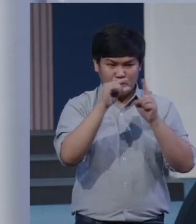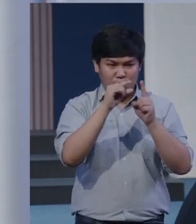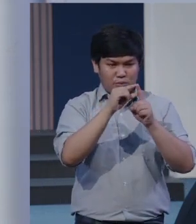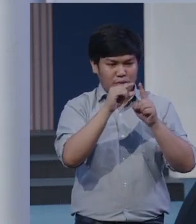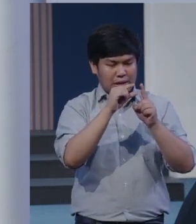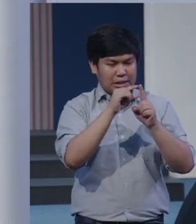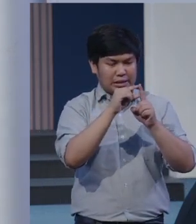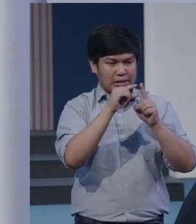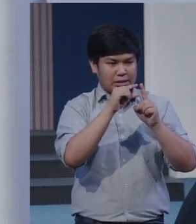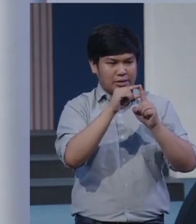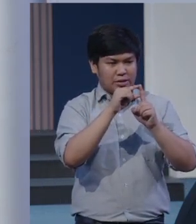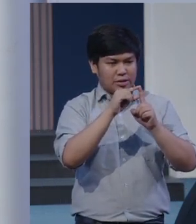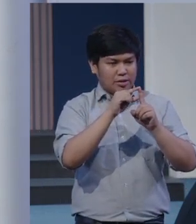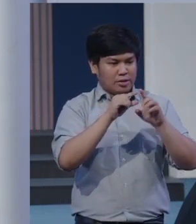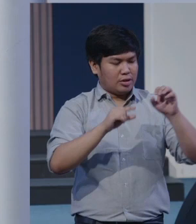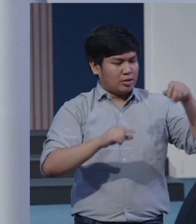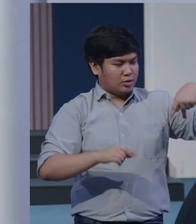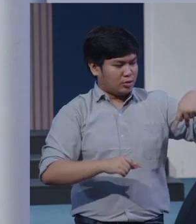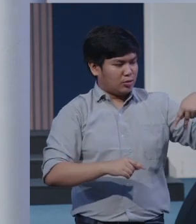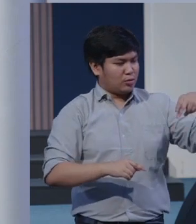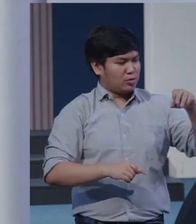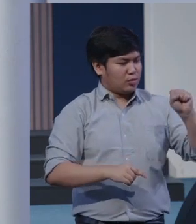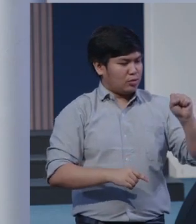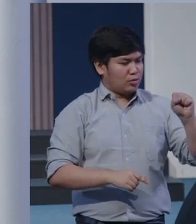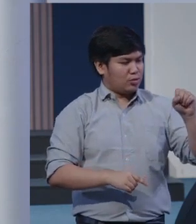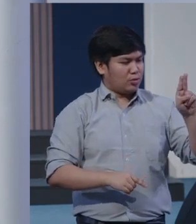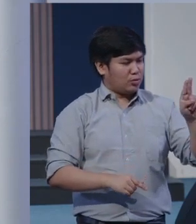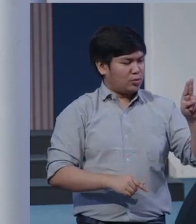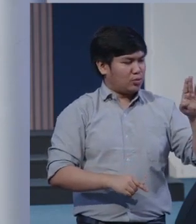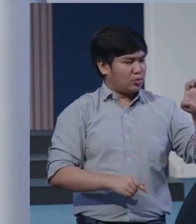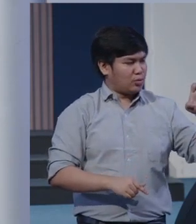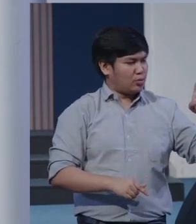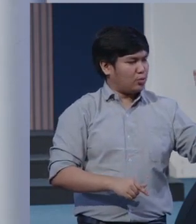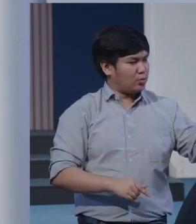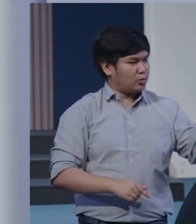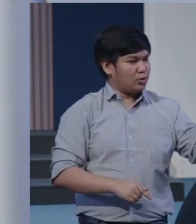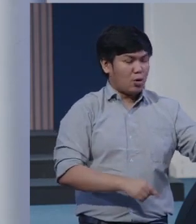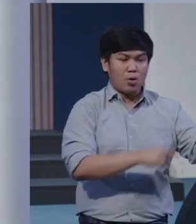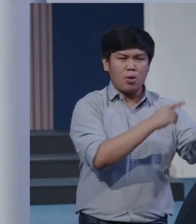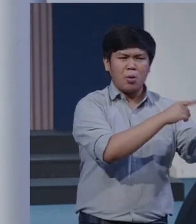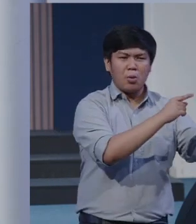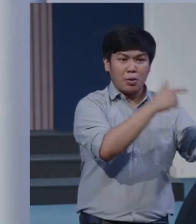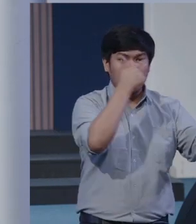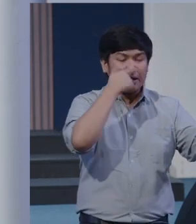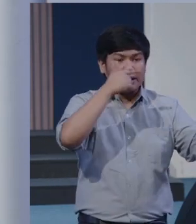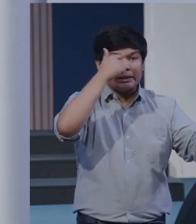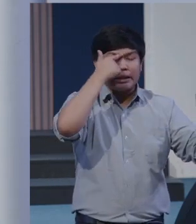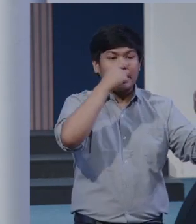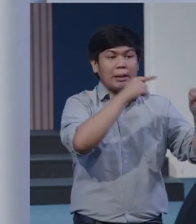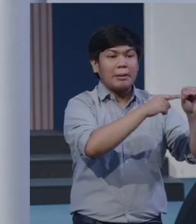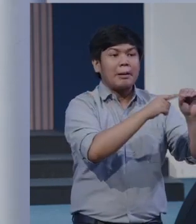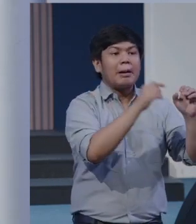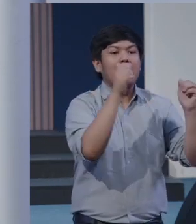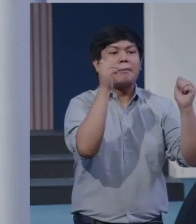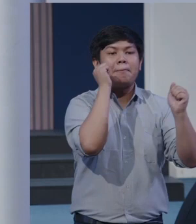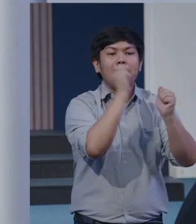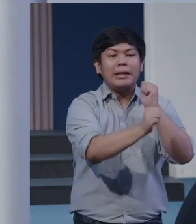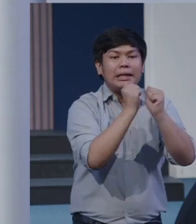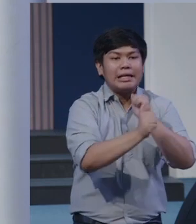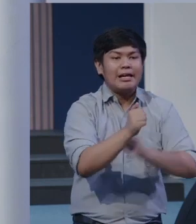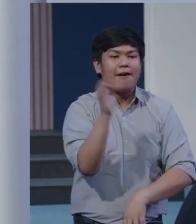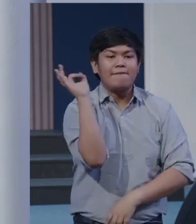sudom siguro pamilyar sa niyo ung salitang pseudo p s e u d o